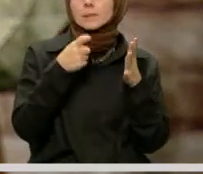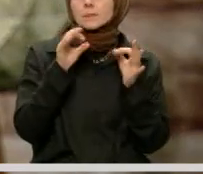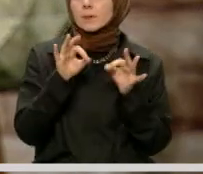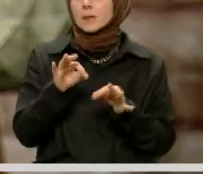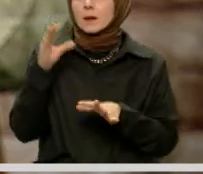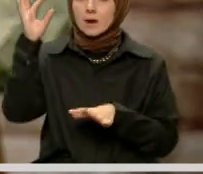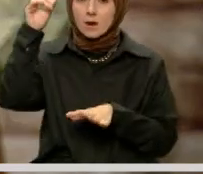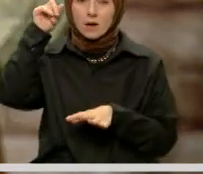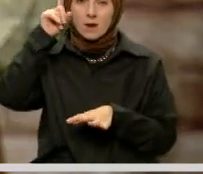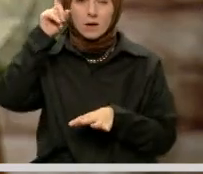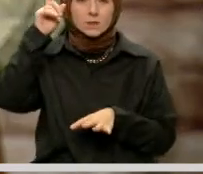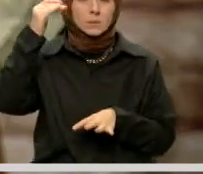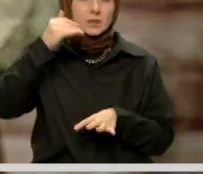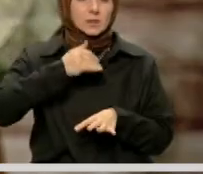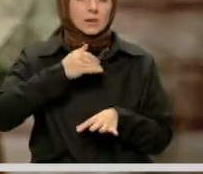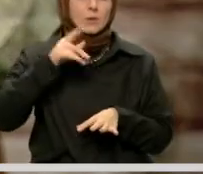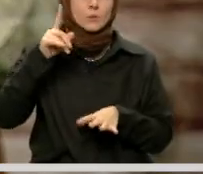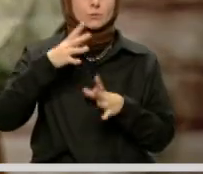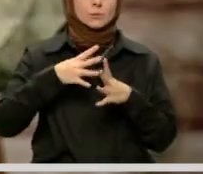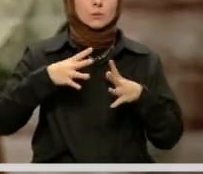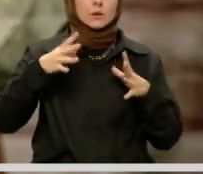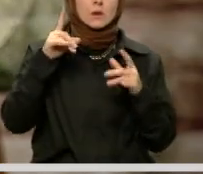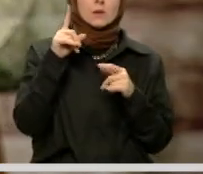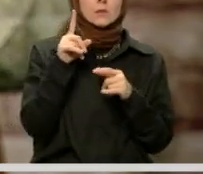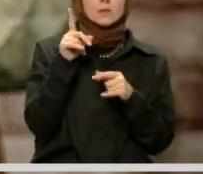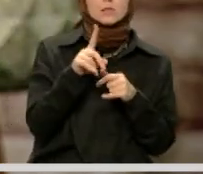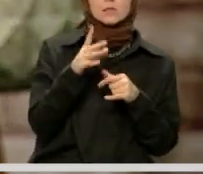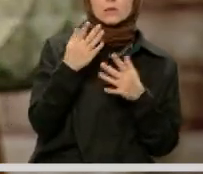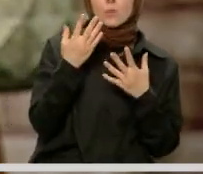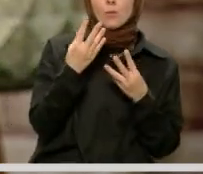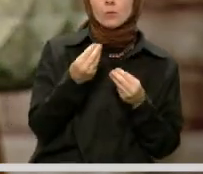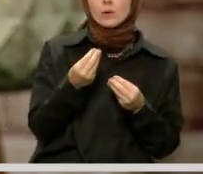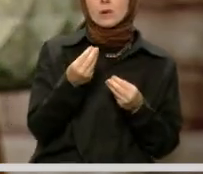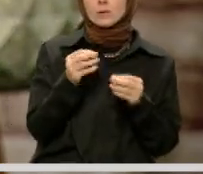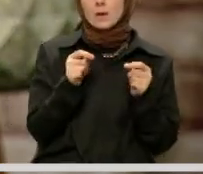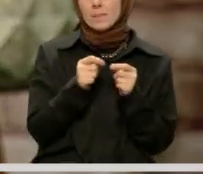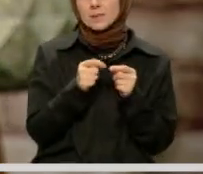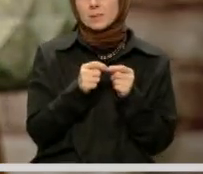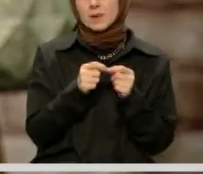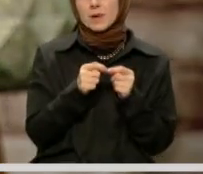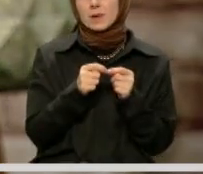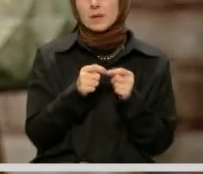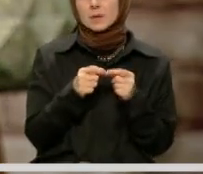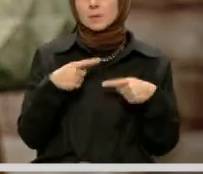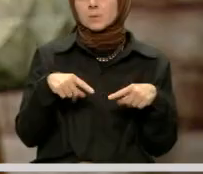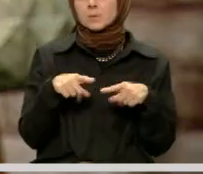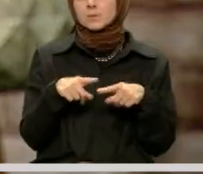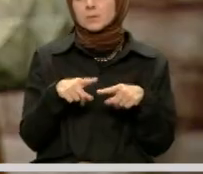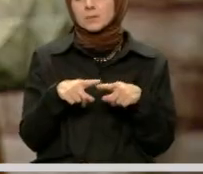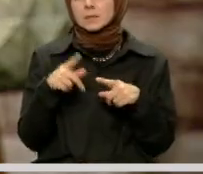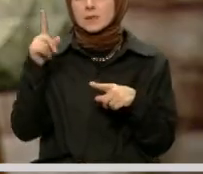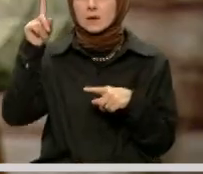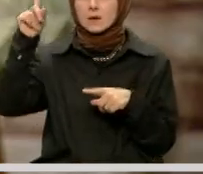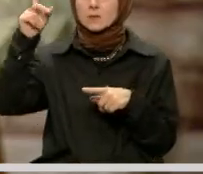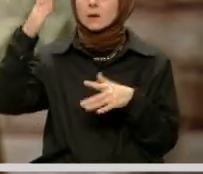olarak besmele ile tanıtıyor. Hmm. Şimdi bir tanışma faslı olsa, bir kendinizi tanıtın denilse bize hemen işte,